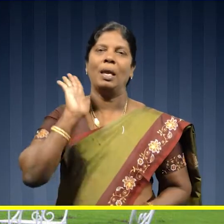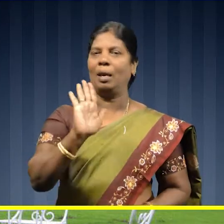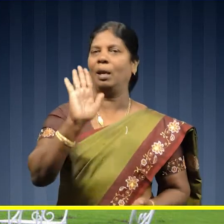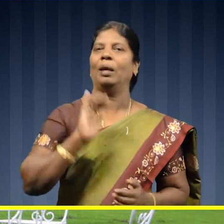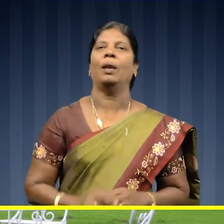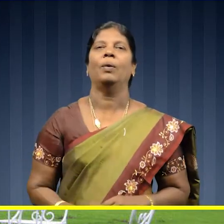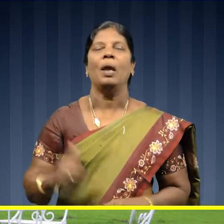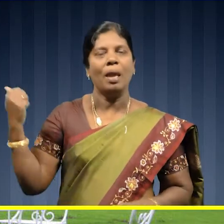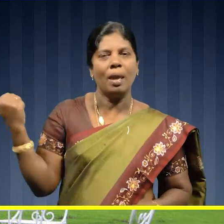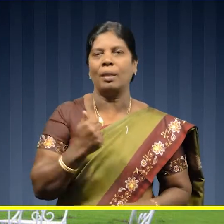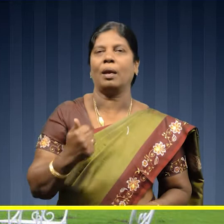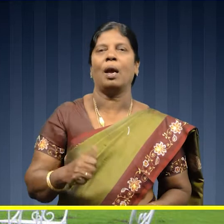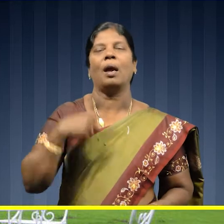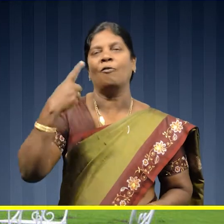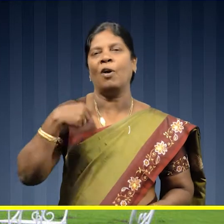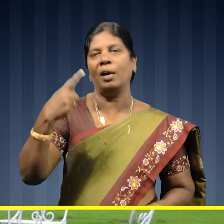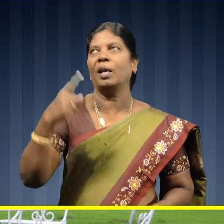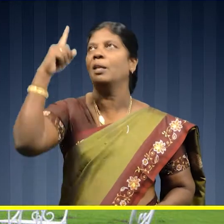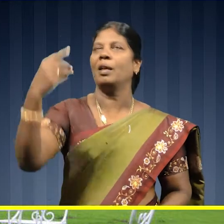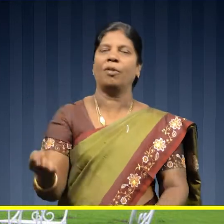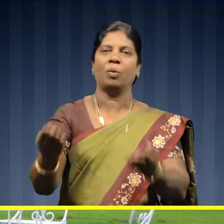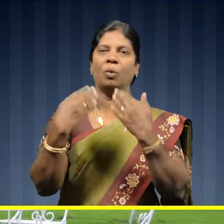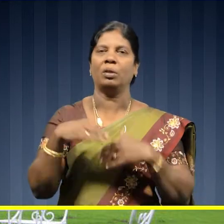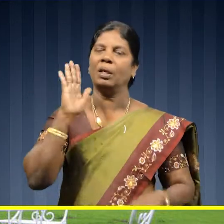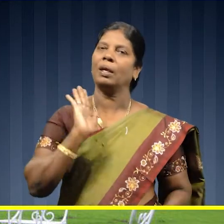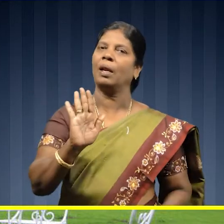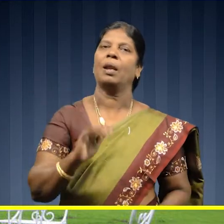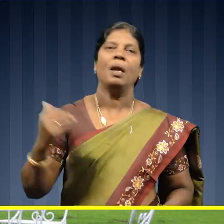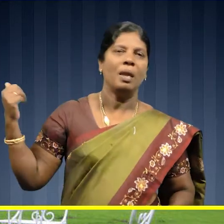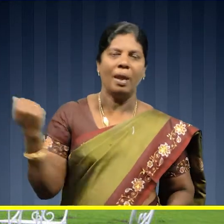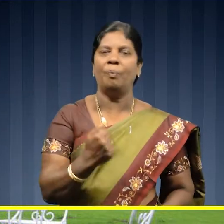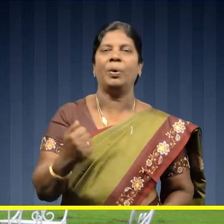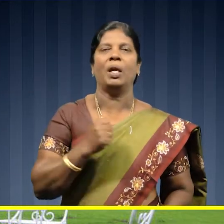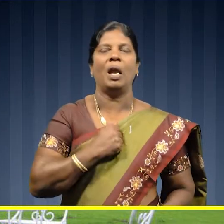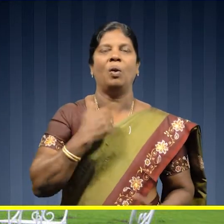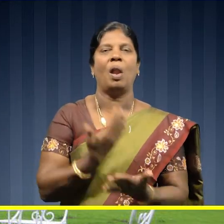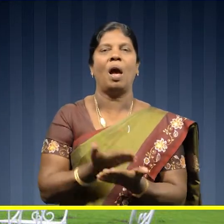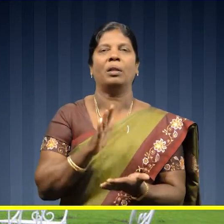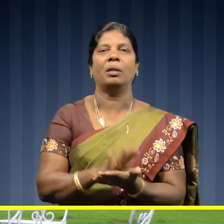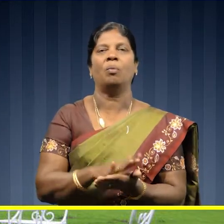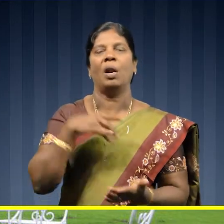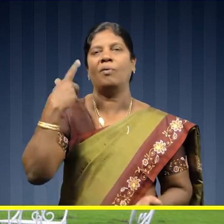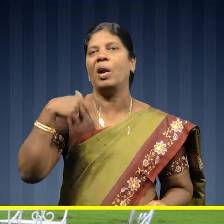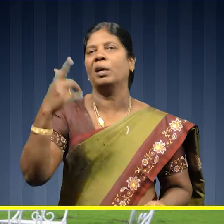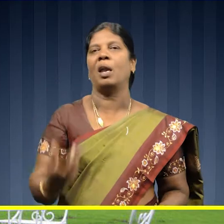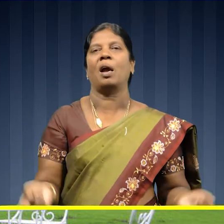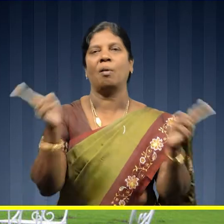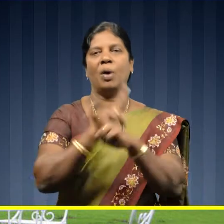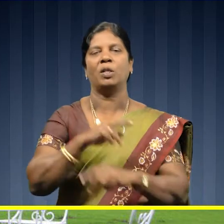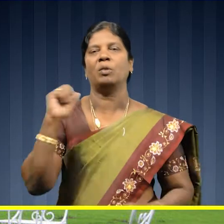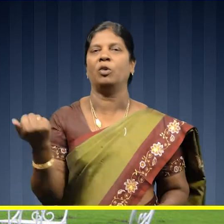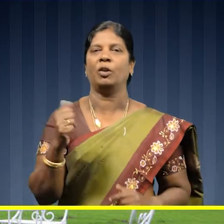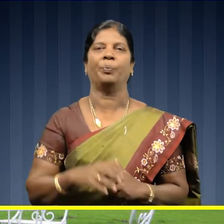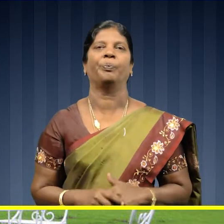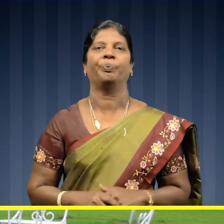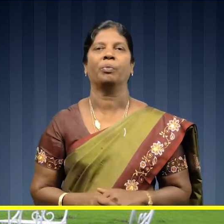உலகத்திலே வைக்கப்பட்டிருக்கிறேன், எதற்காக வாழ்க்கை எனக்கு கொடுக்கப்பட்டிருக்கிறது, எப்படி அதை நான் அர்த்தமுள்ள